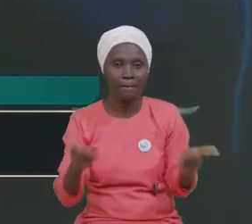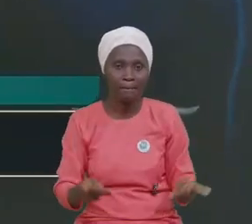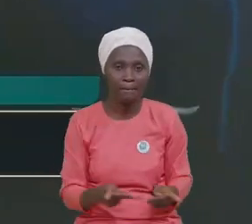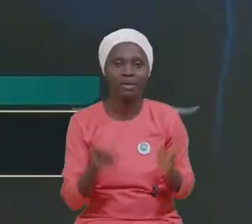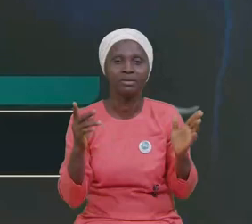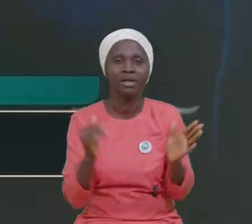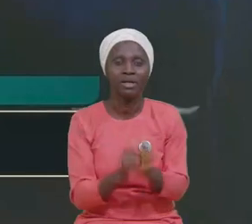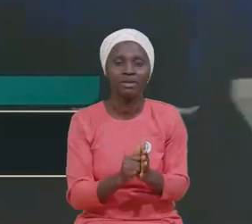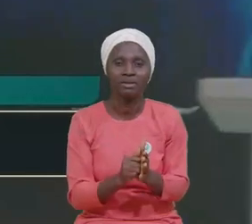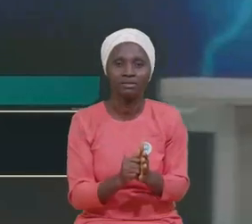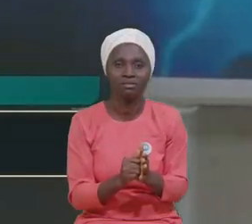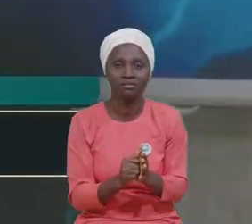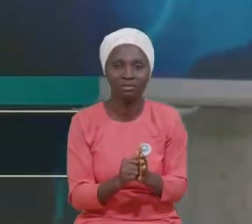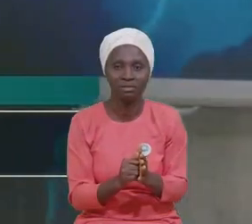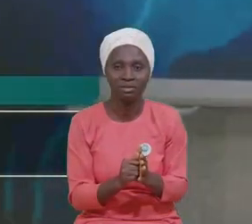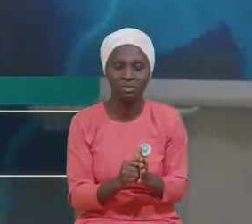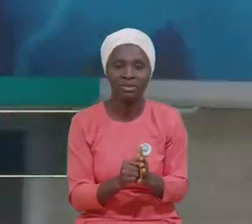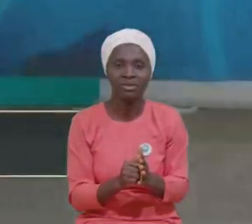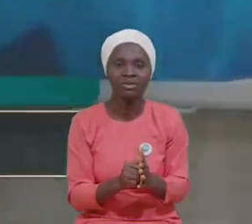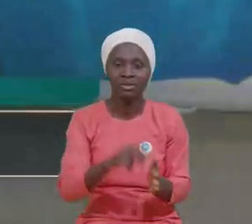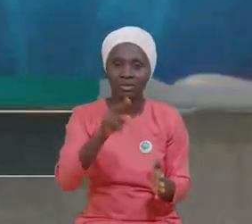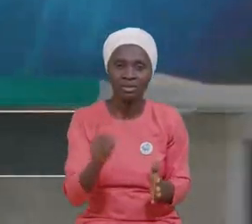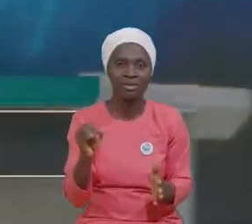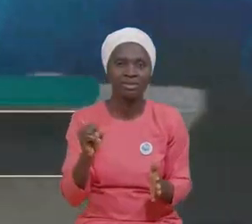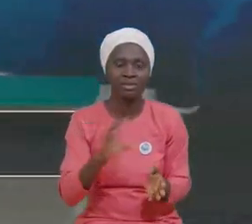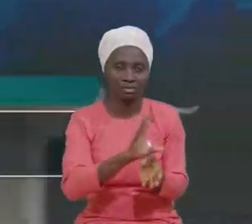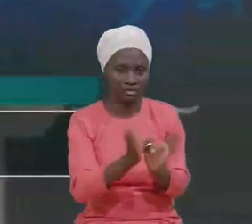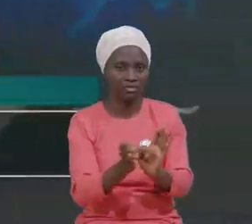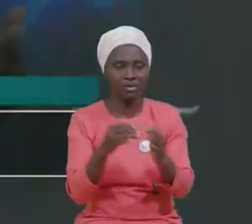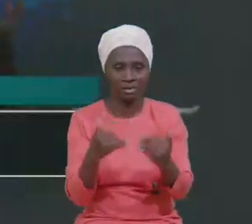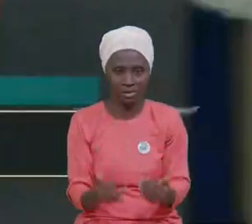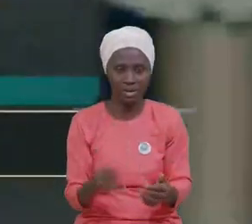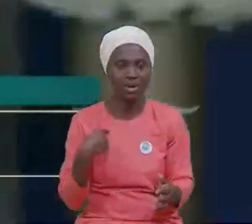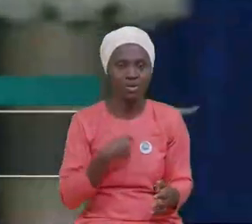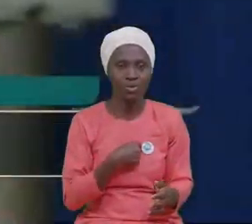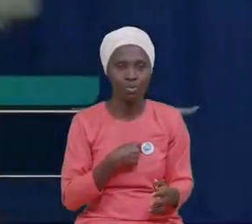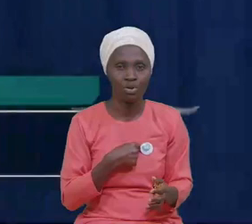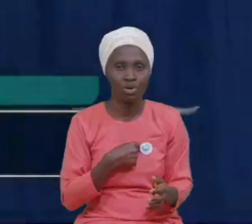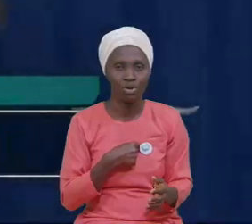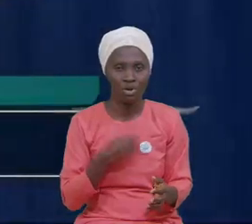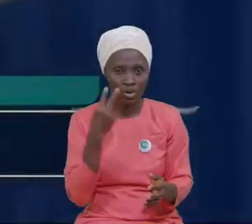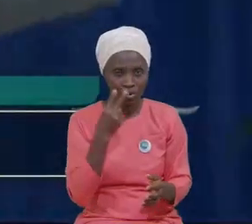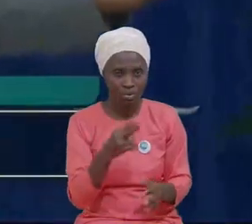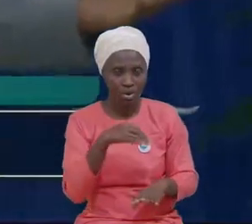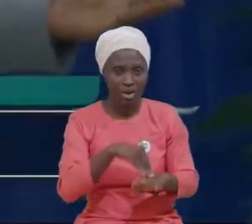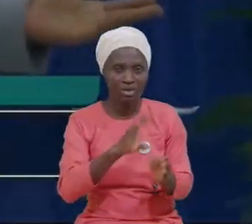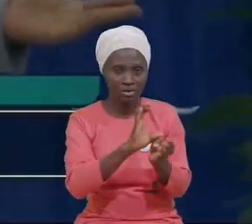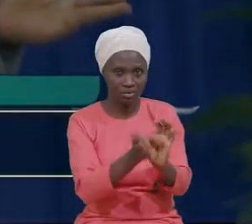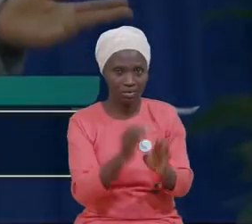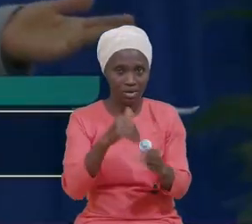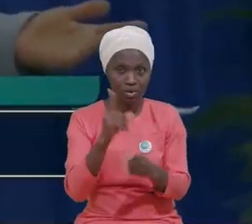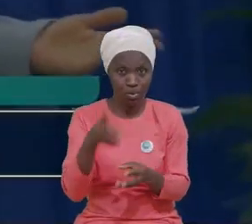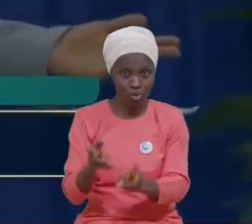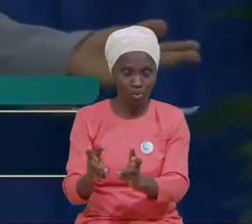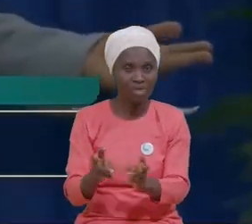localité. Il faut la conversion. La conversion. Ouais, la conversion. En un seul aspect généralement.